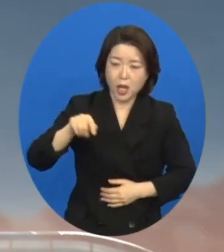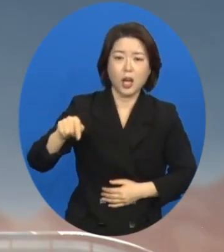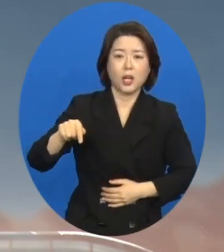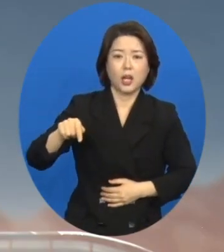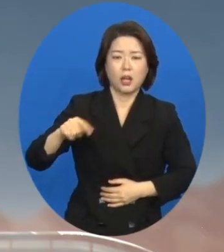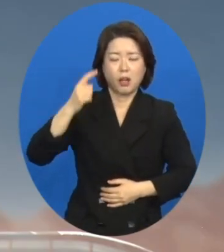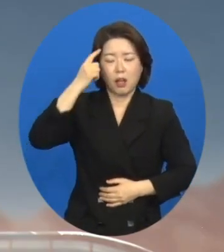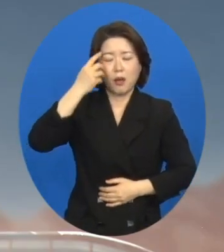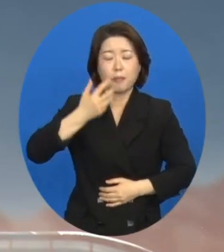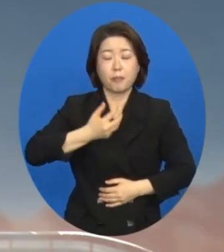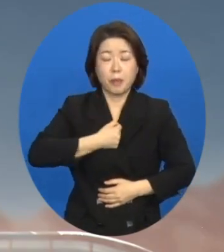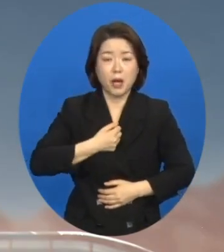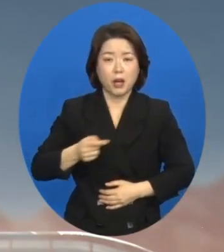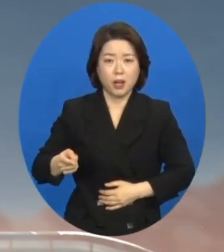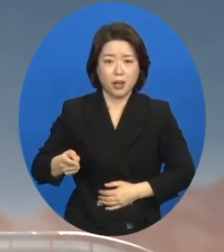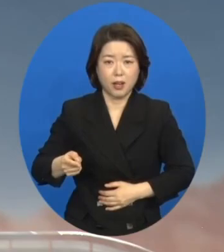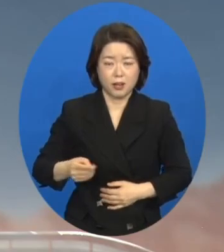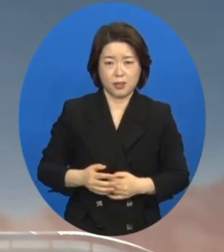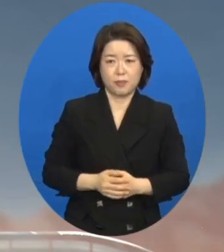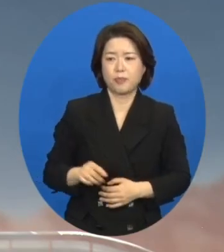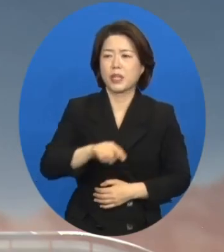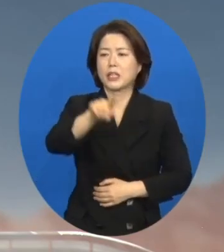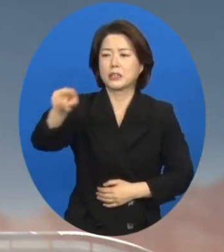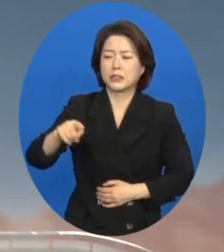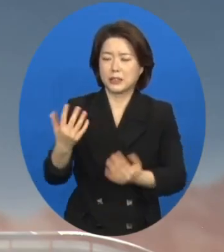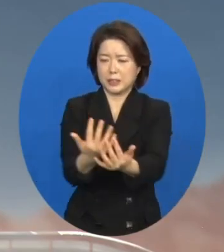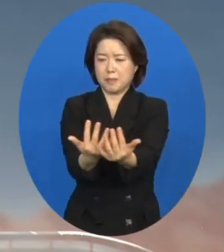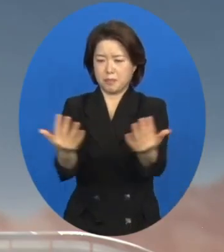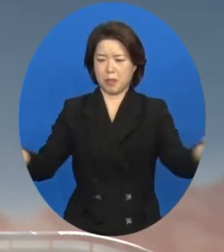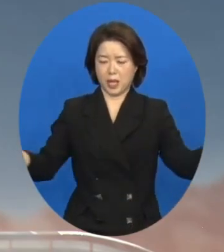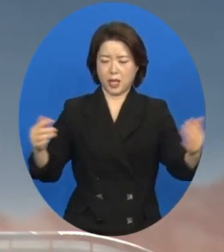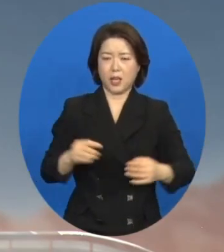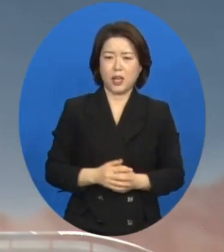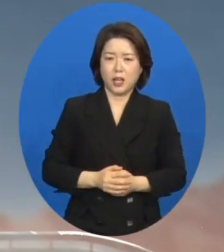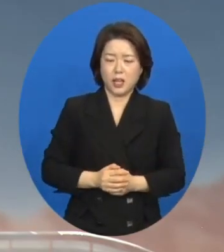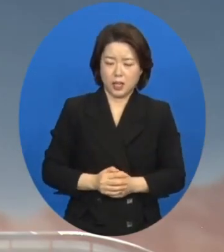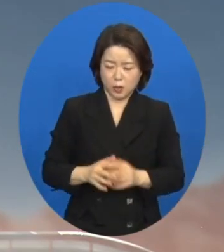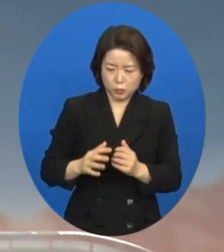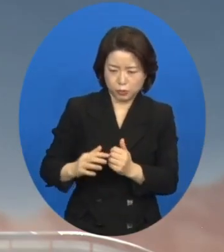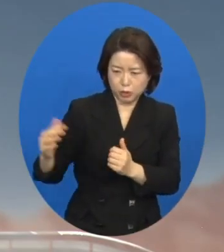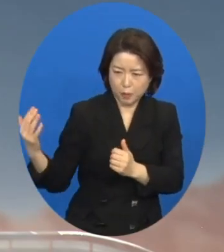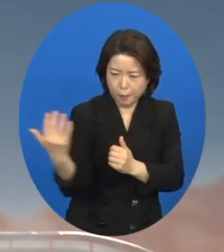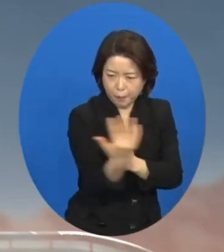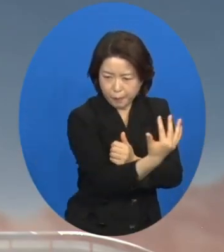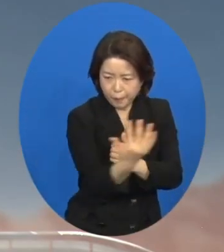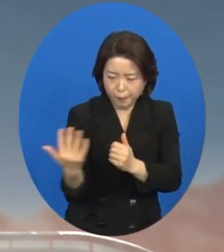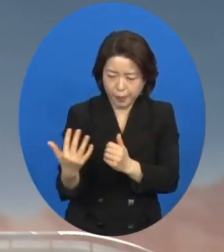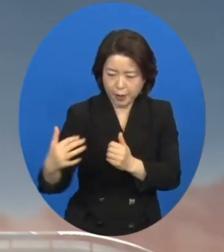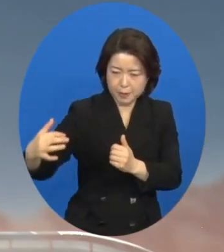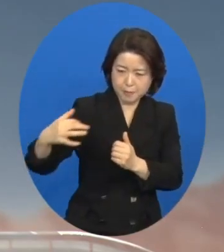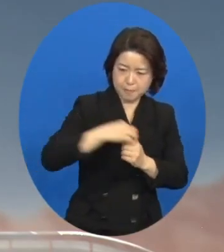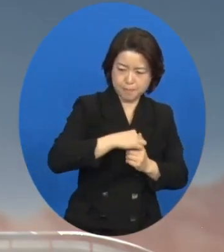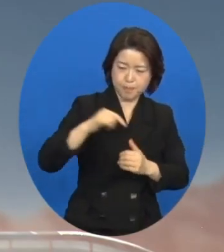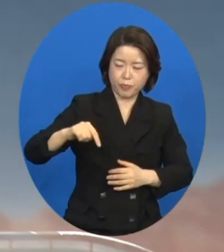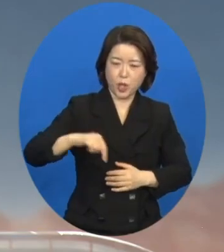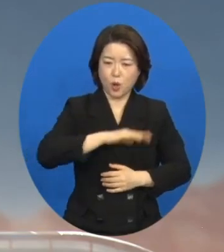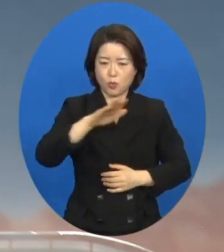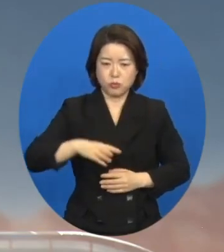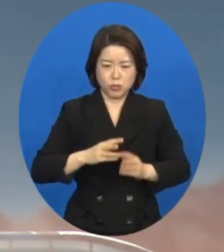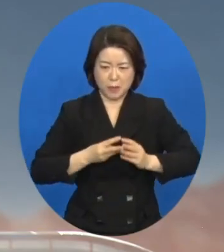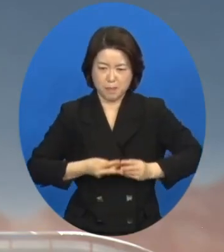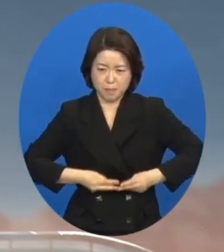게다가 9절에 보면 그들이 우리를 애워싸고 이 땅에서 우리의 이름을 없애버릴 것입니다. 없애버릴지도 모릅니다가